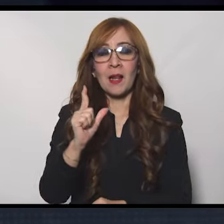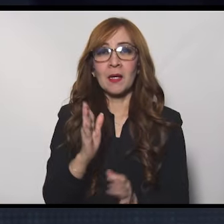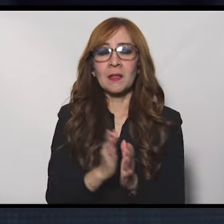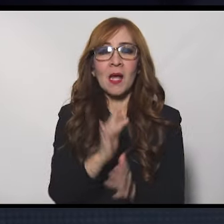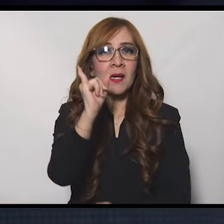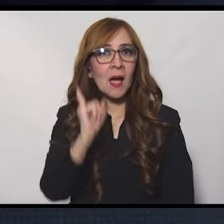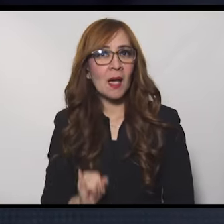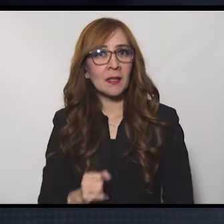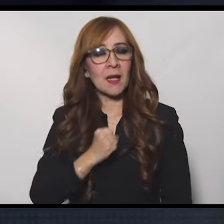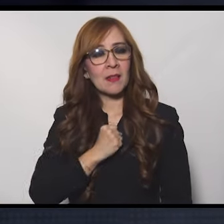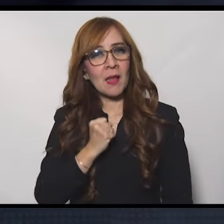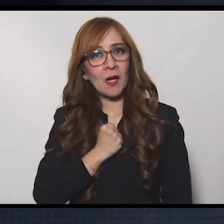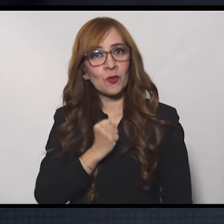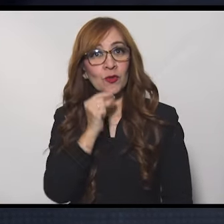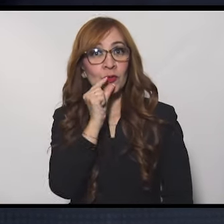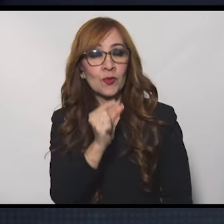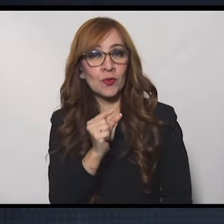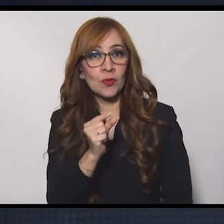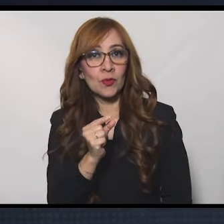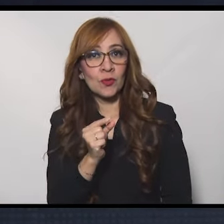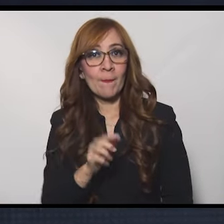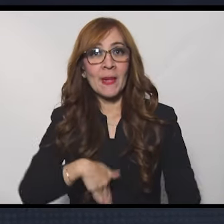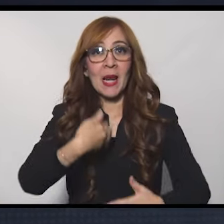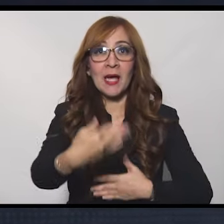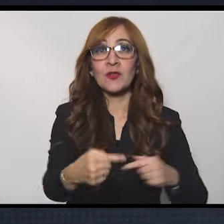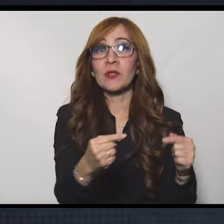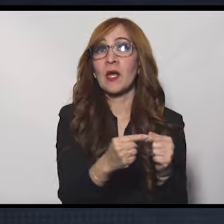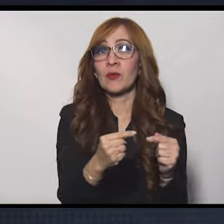And then kita takut untuk menjalankan hubungan itu lagi.